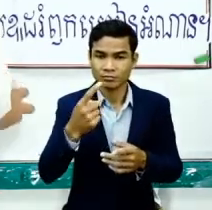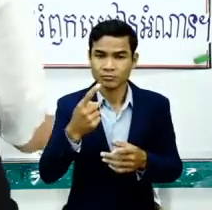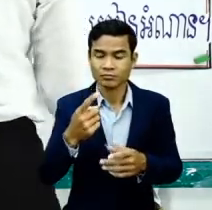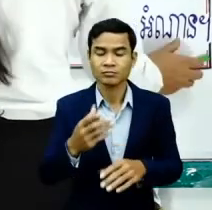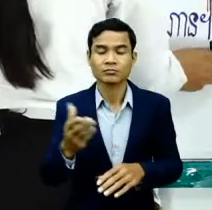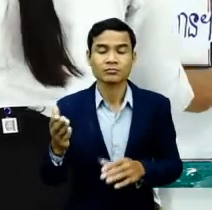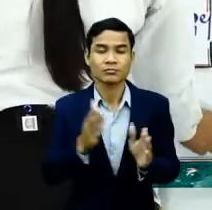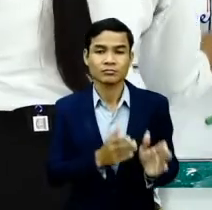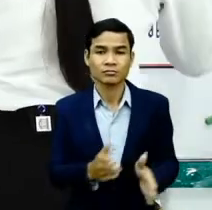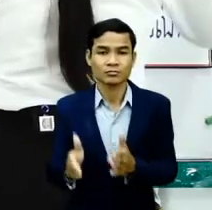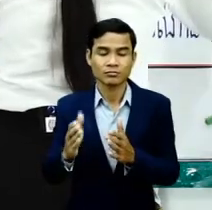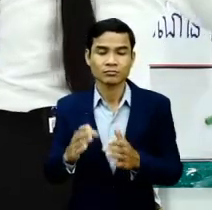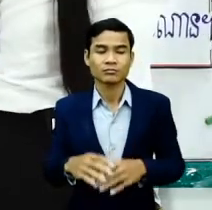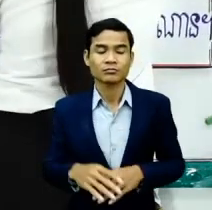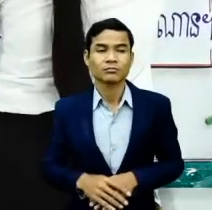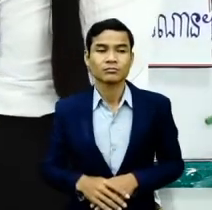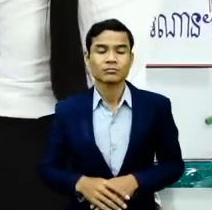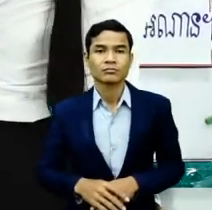khí